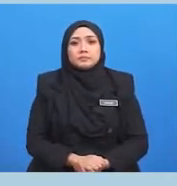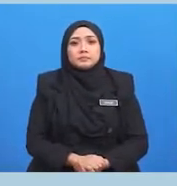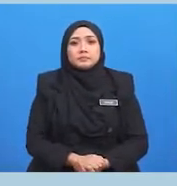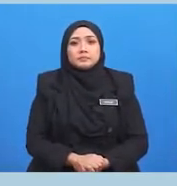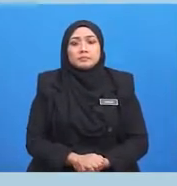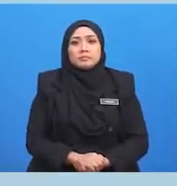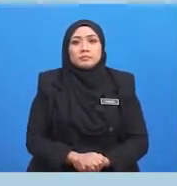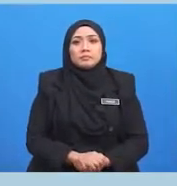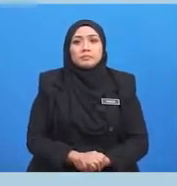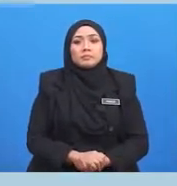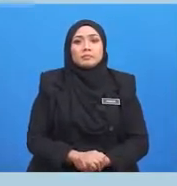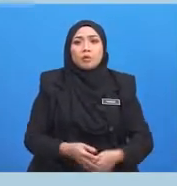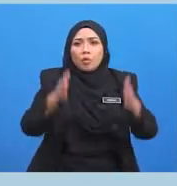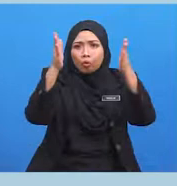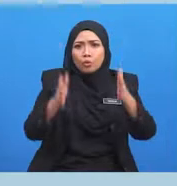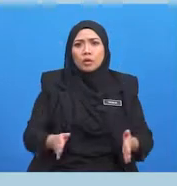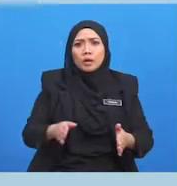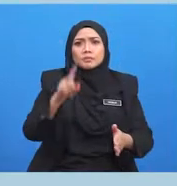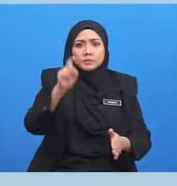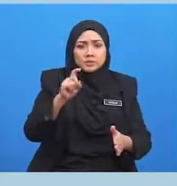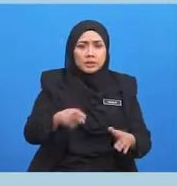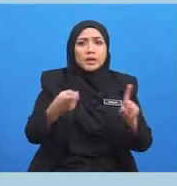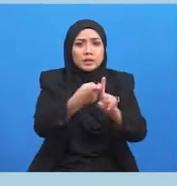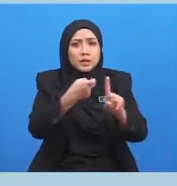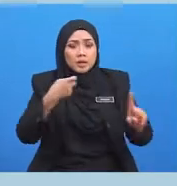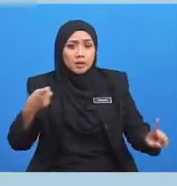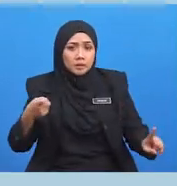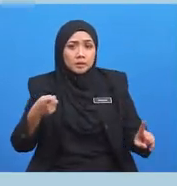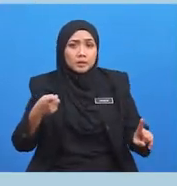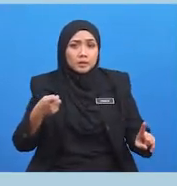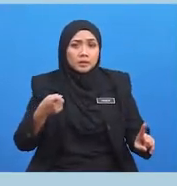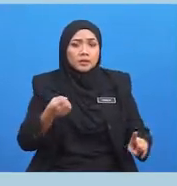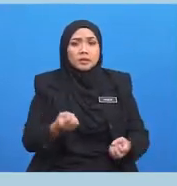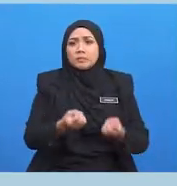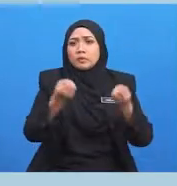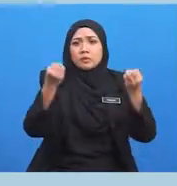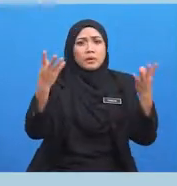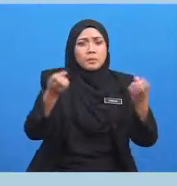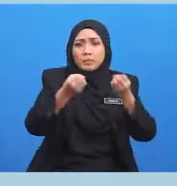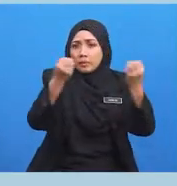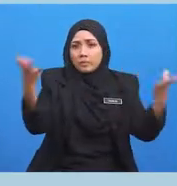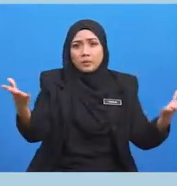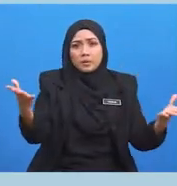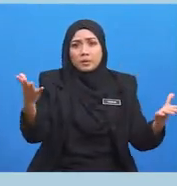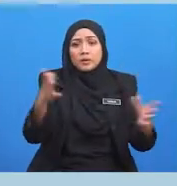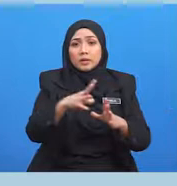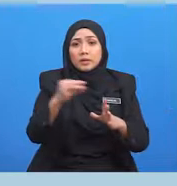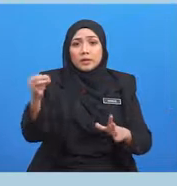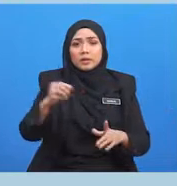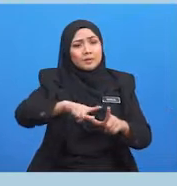Sampel terdiri daripada responden pelbagai latar belakang dan